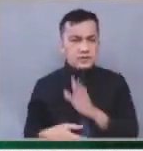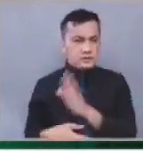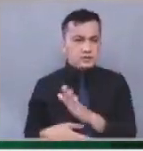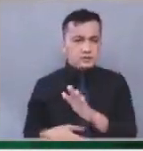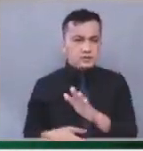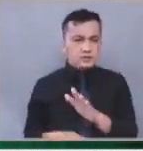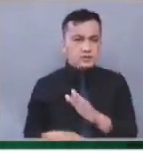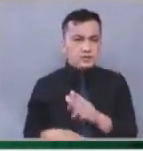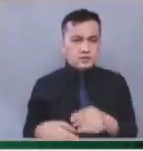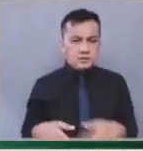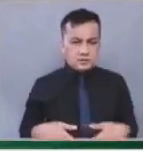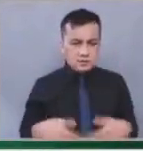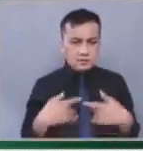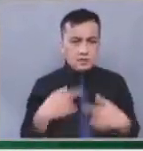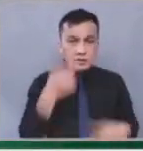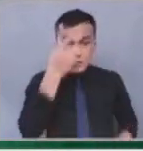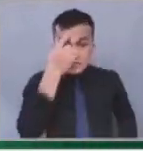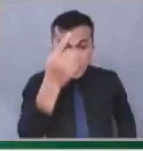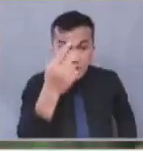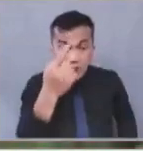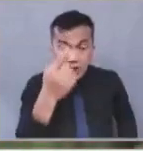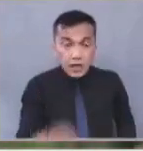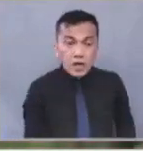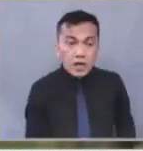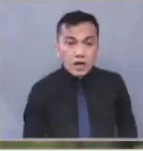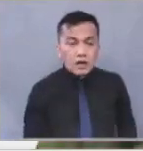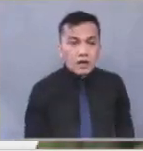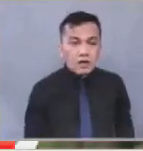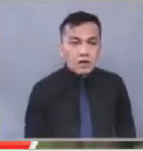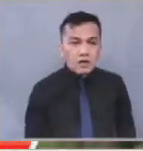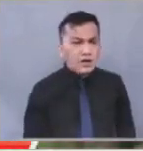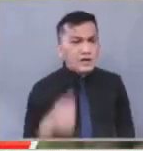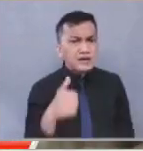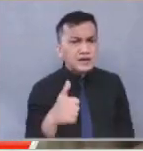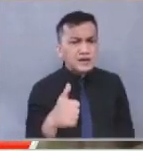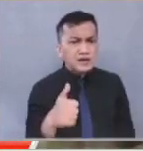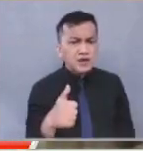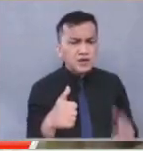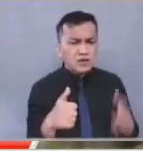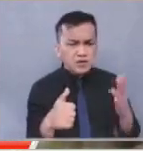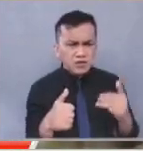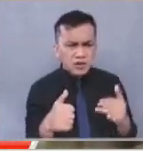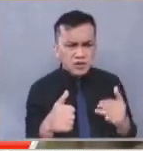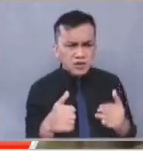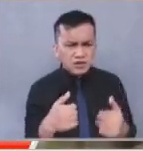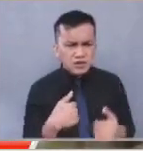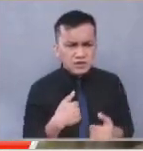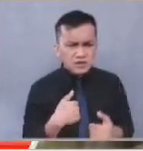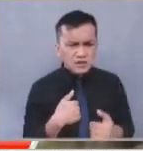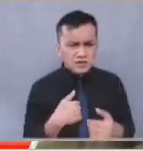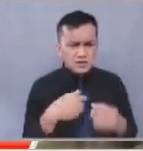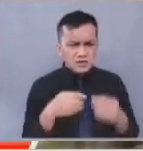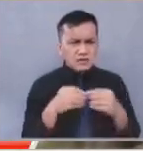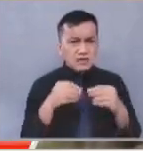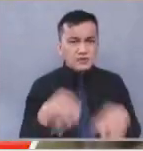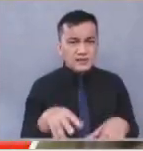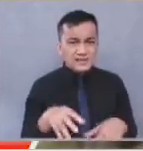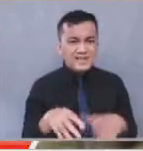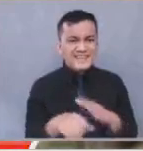namumuhay mag-isa. Advantage din kasi kumbaga sa pagtatanim, parang nawawala yung ano, yung stress